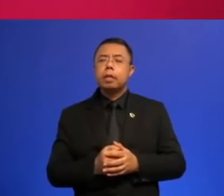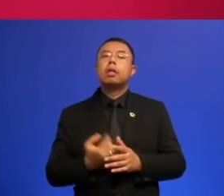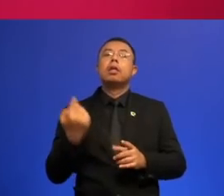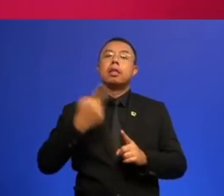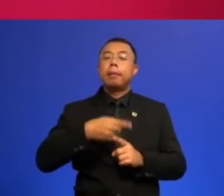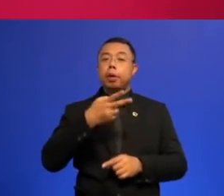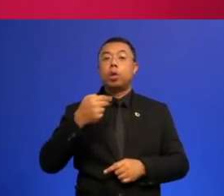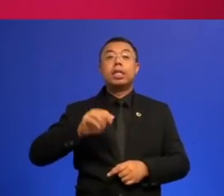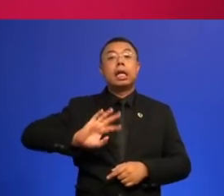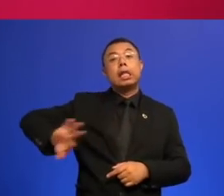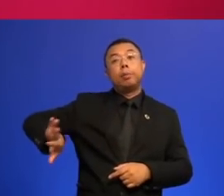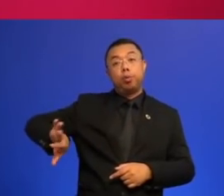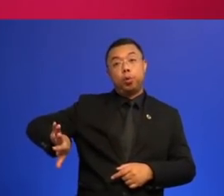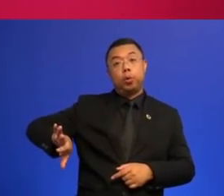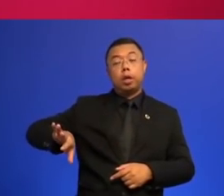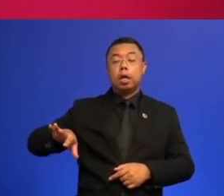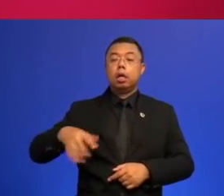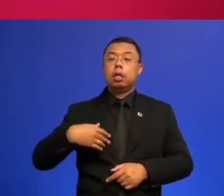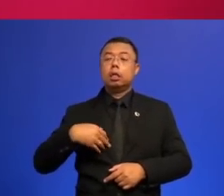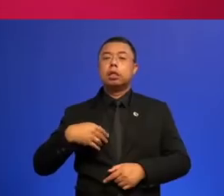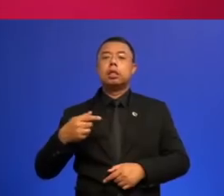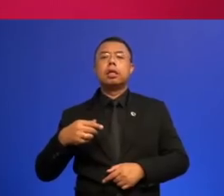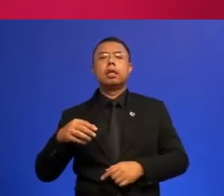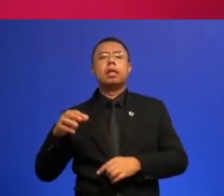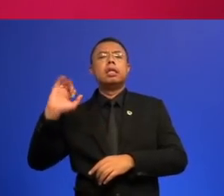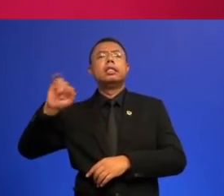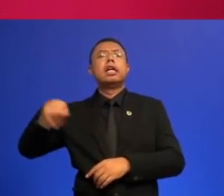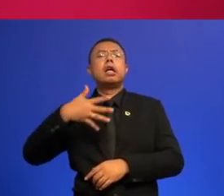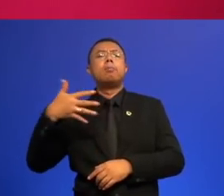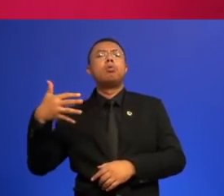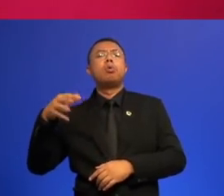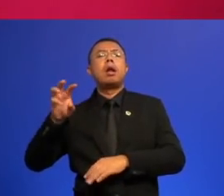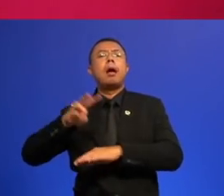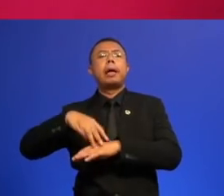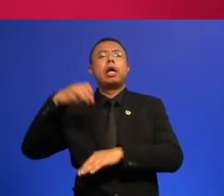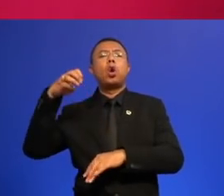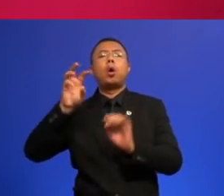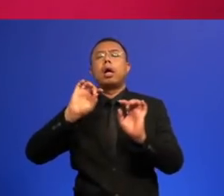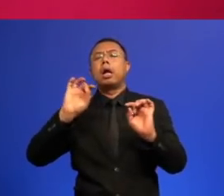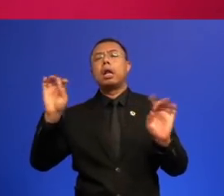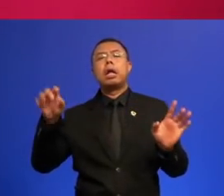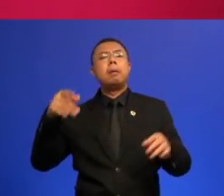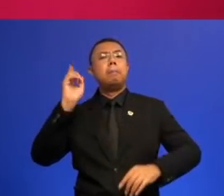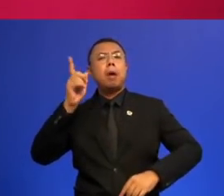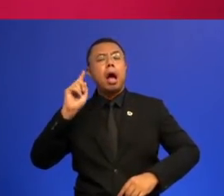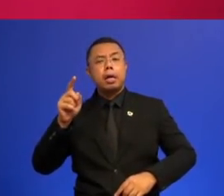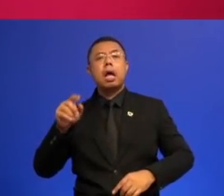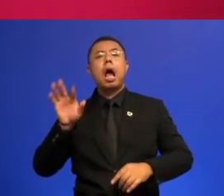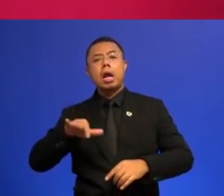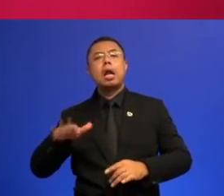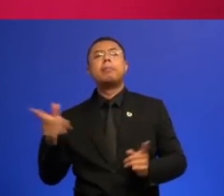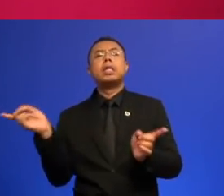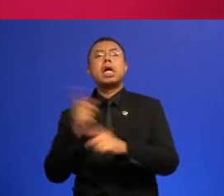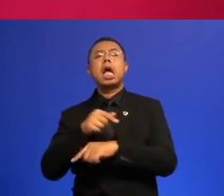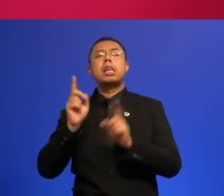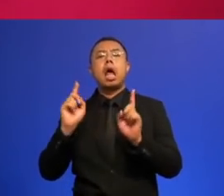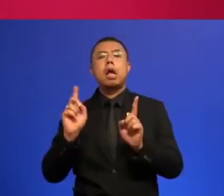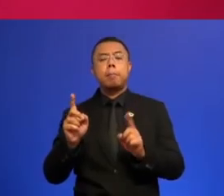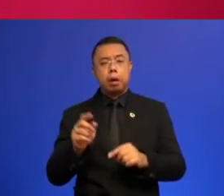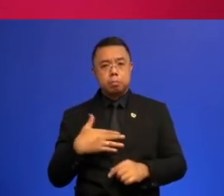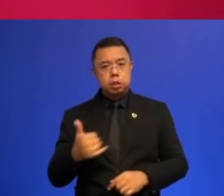apalagi di Indonesia bagian timur, Jayapura, Merauke, waduh rawan. Rawan anak-anak bisa pindah agama, anak